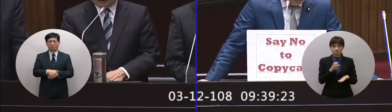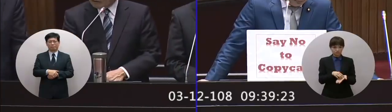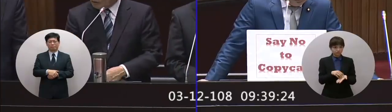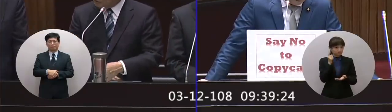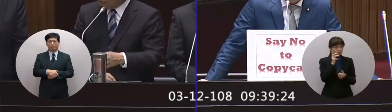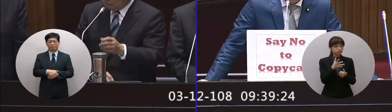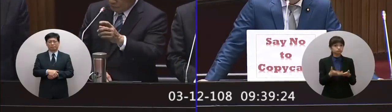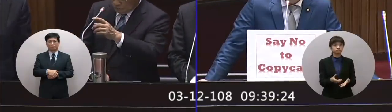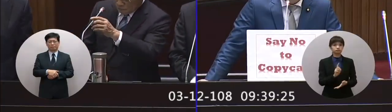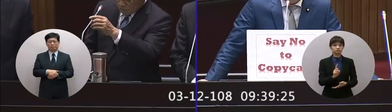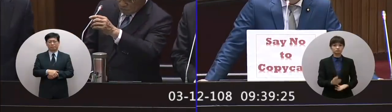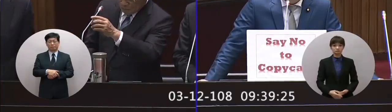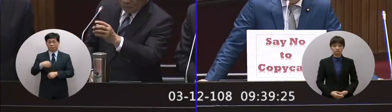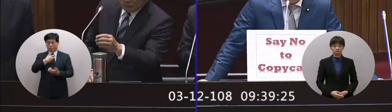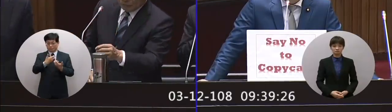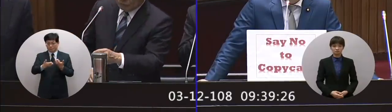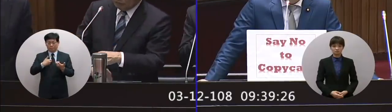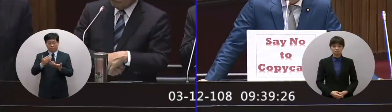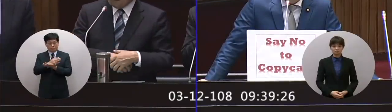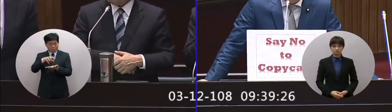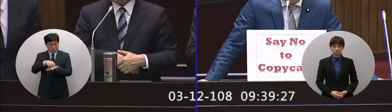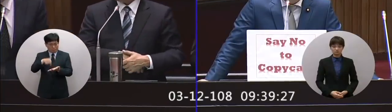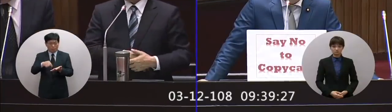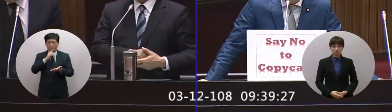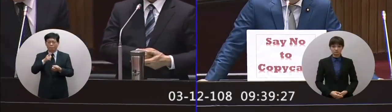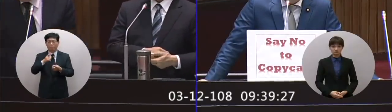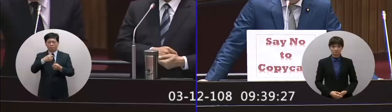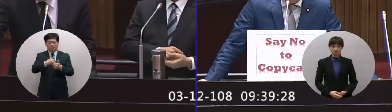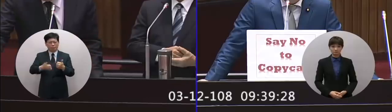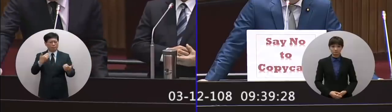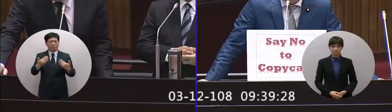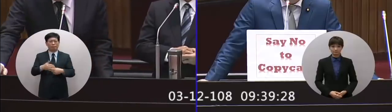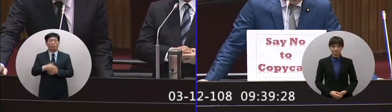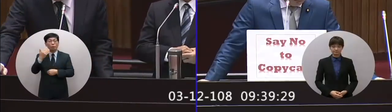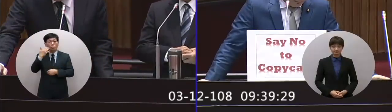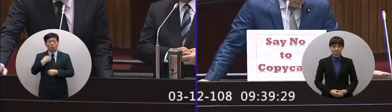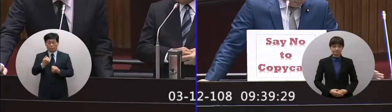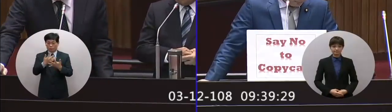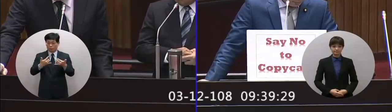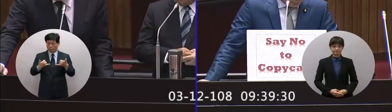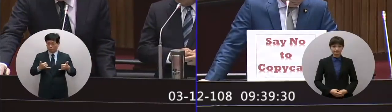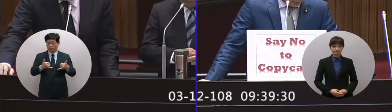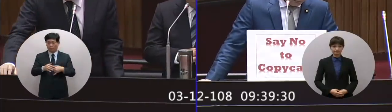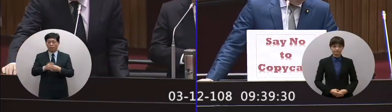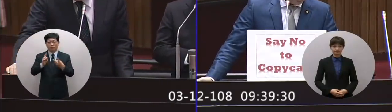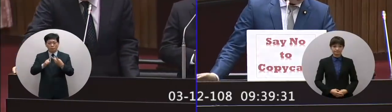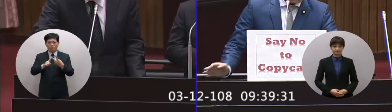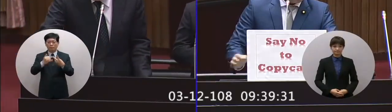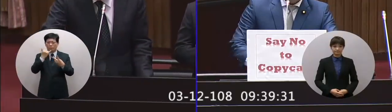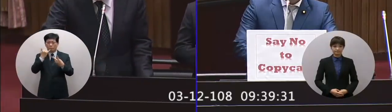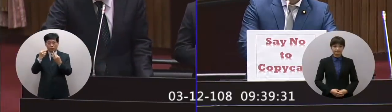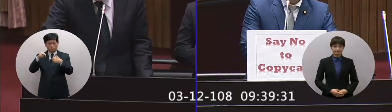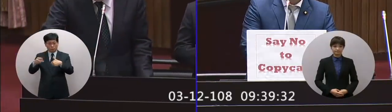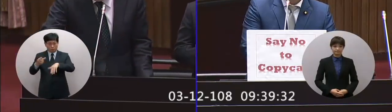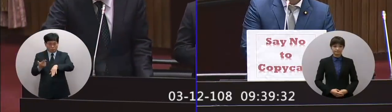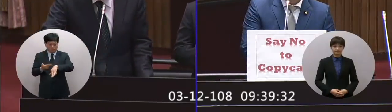么？ 那我来讲， 身份认证，我想，委员大概应该也知道，就是说，如果在网上，那么或者透过一个数